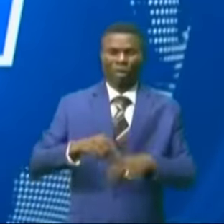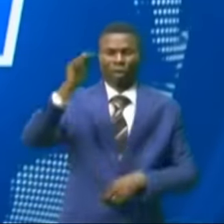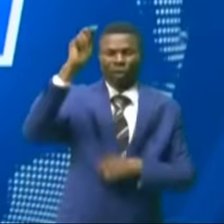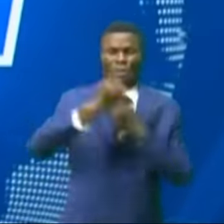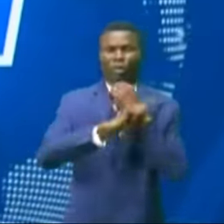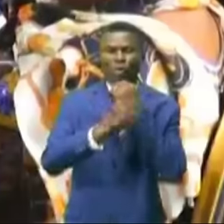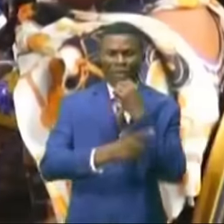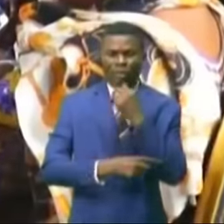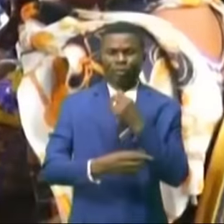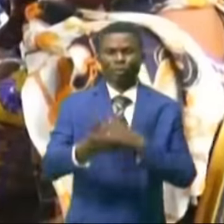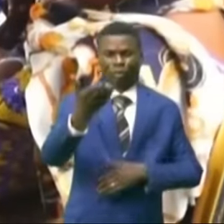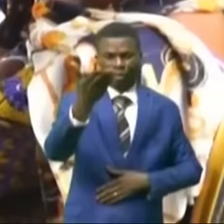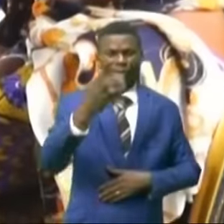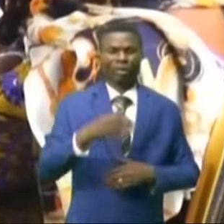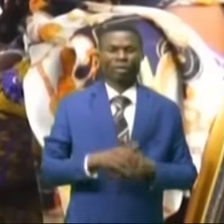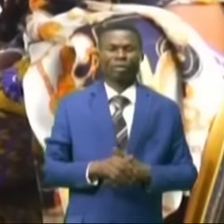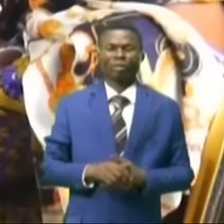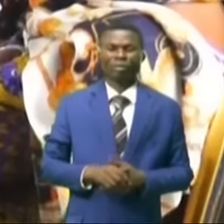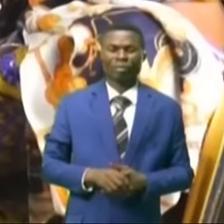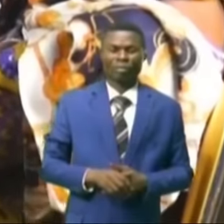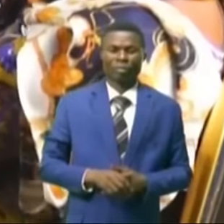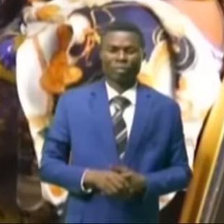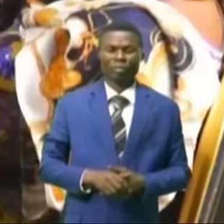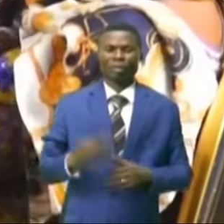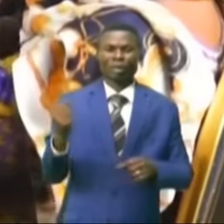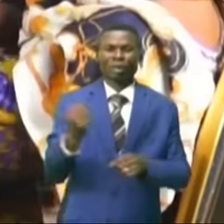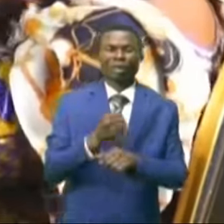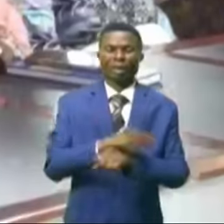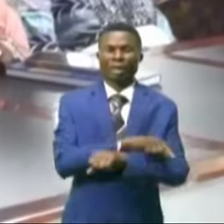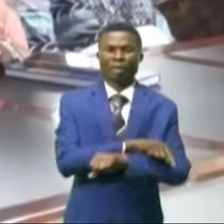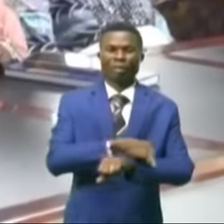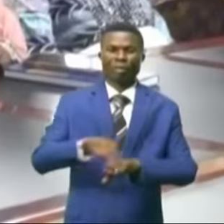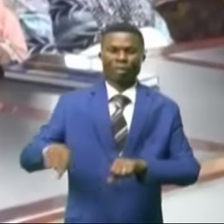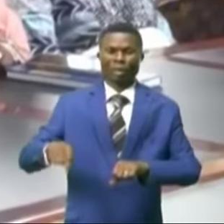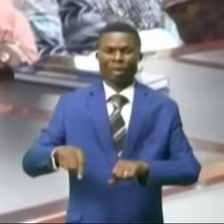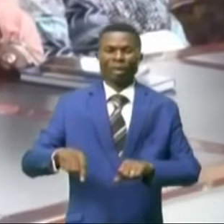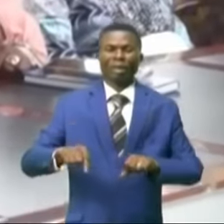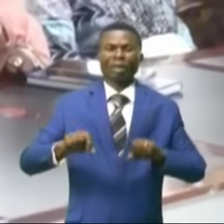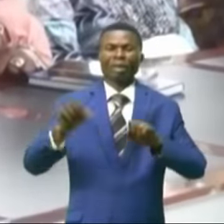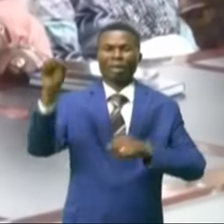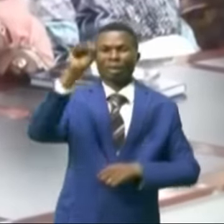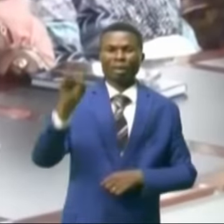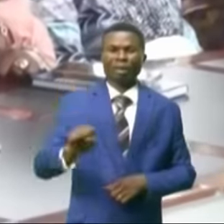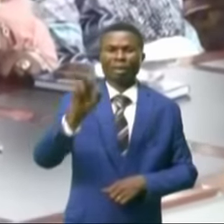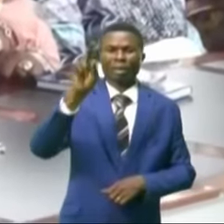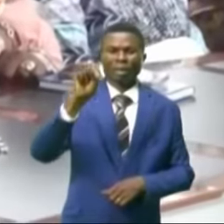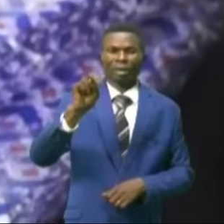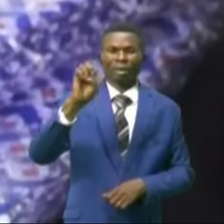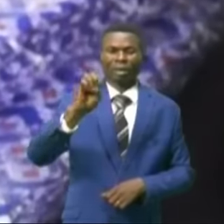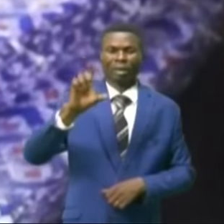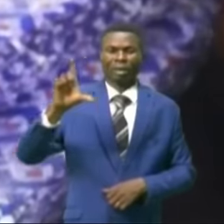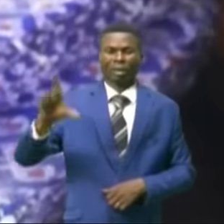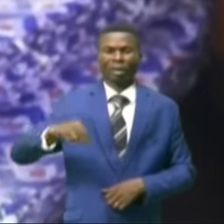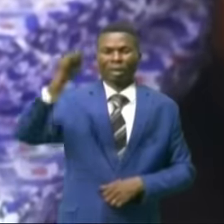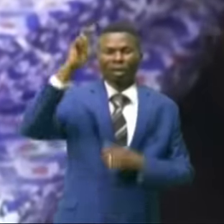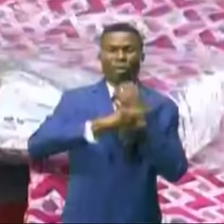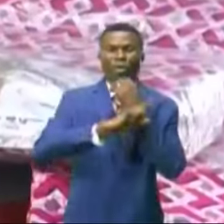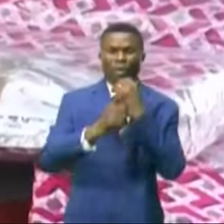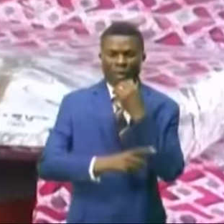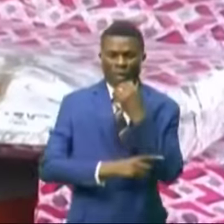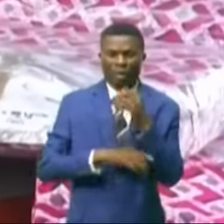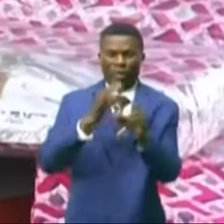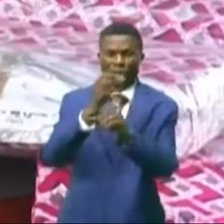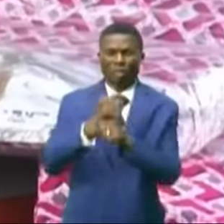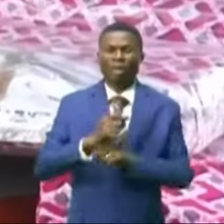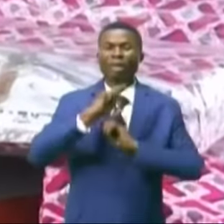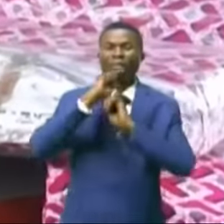Nord-Kivu. Les personnels féminins de la direction provinciale de la Société nationale d'électricité SNEL Nord-Kivu ont reçu les